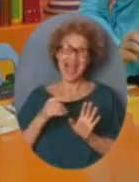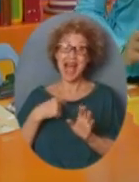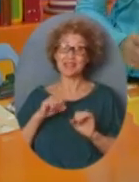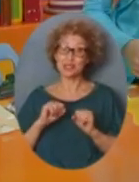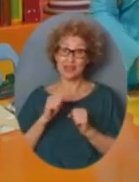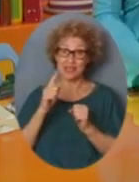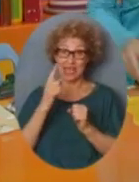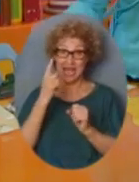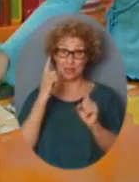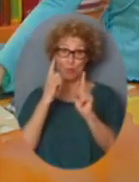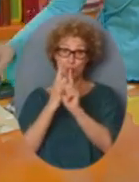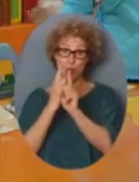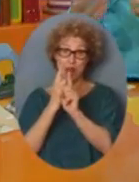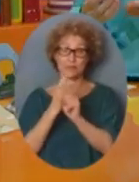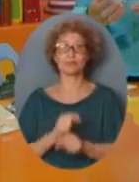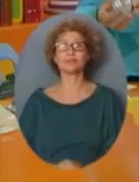אחד מול השני.